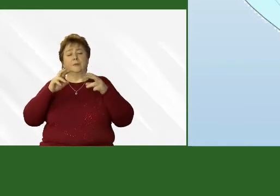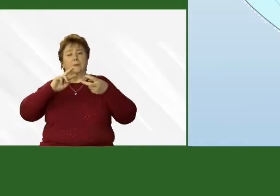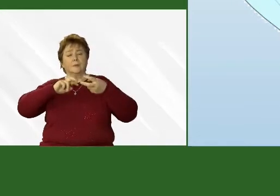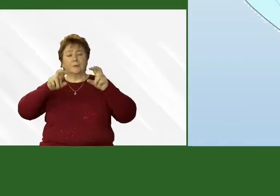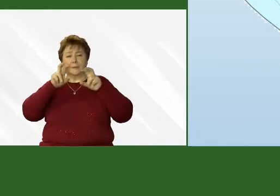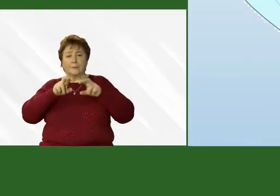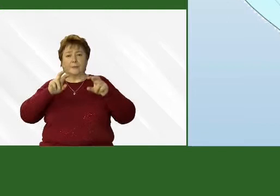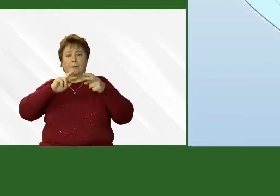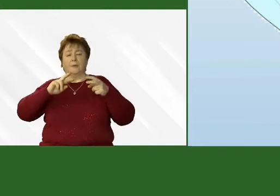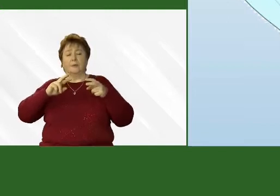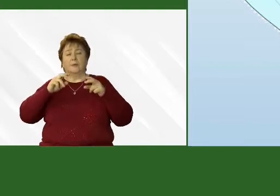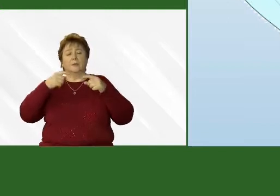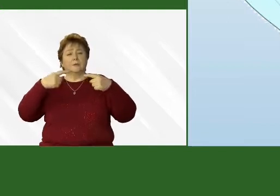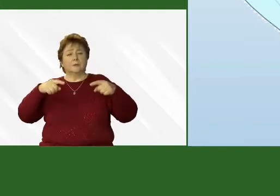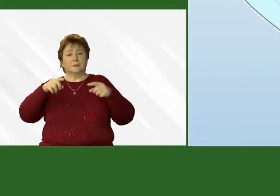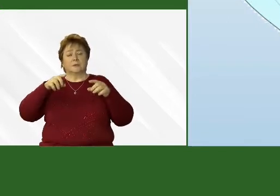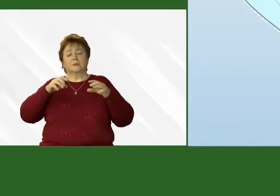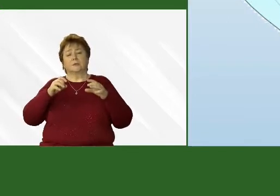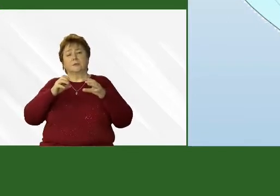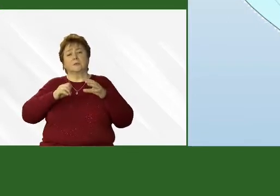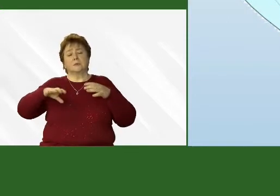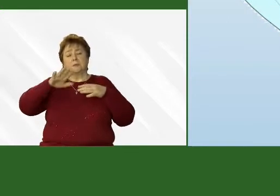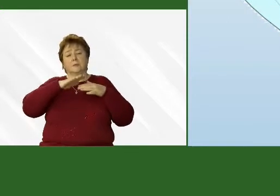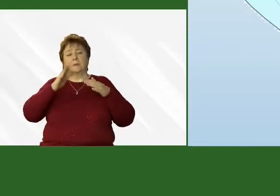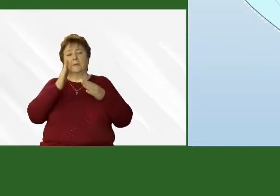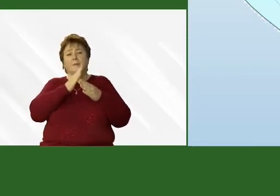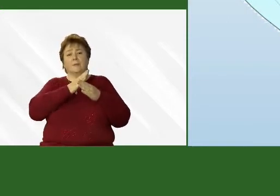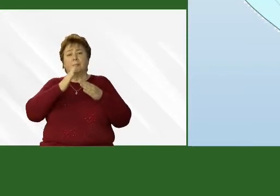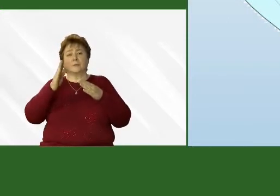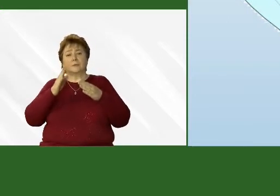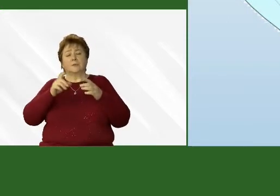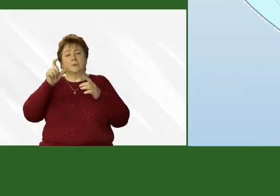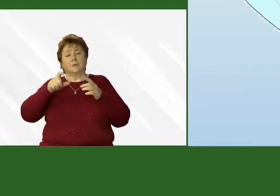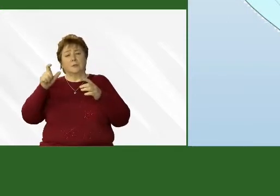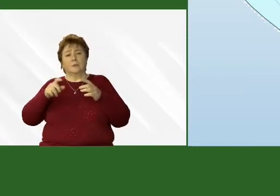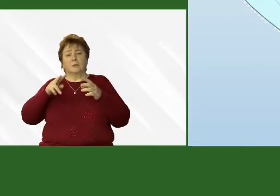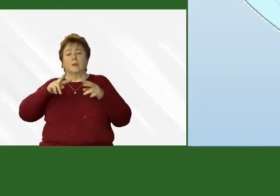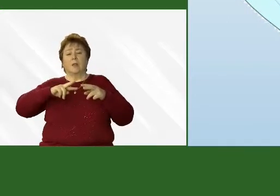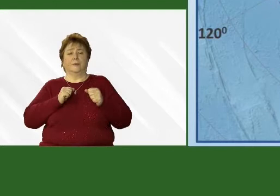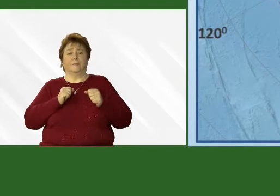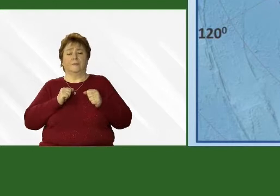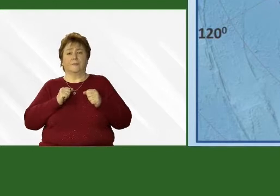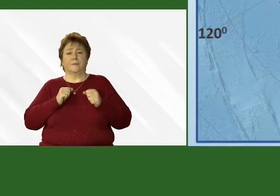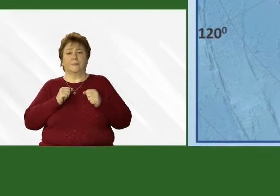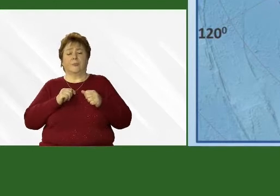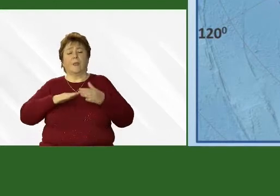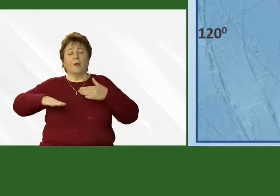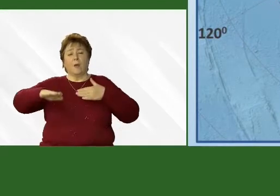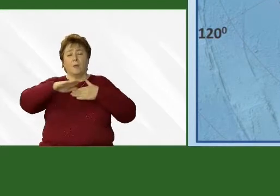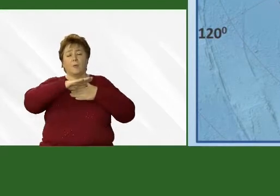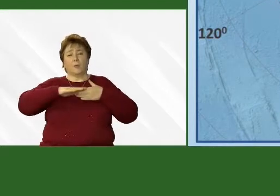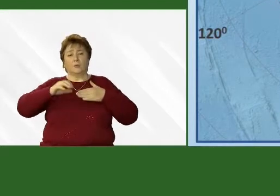станций различных стран мира его называют международной научной лабораторией.